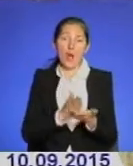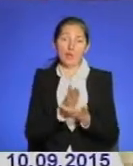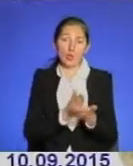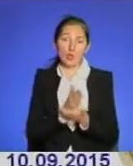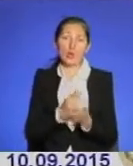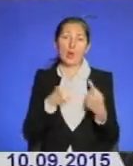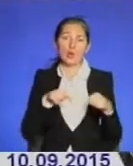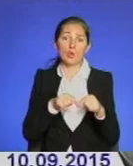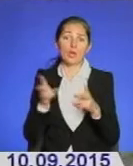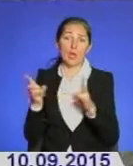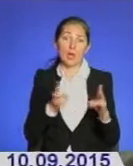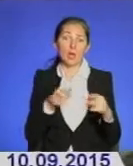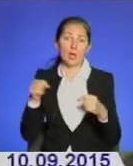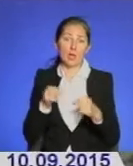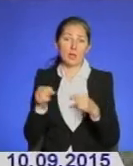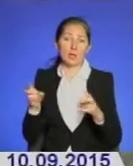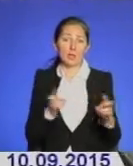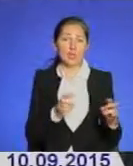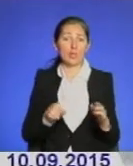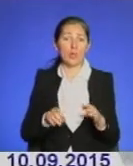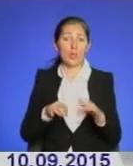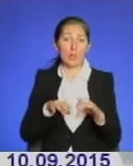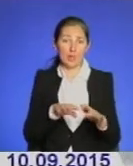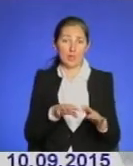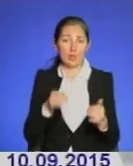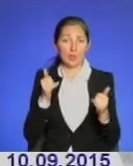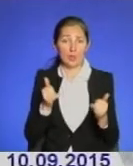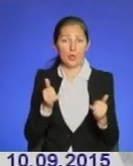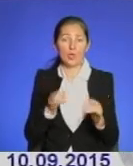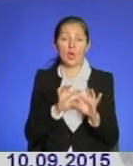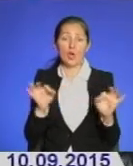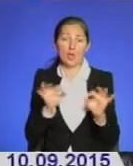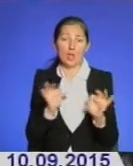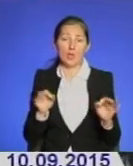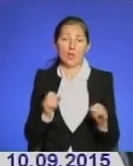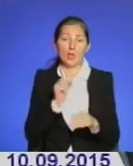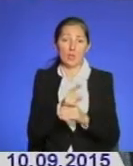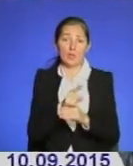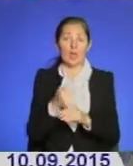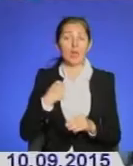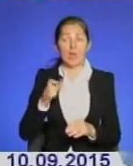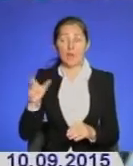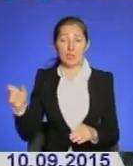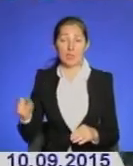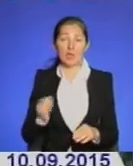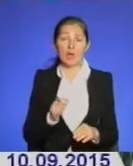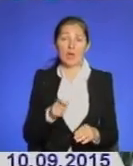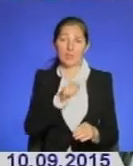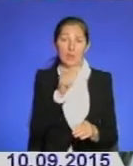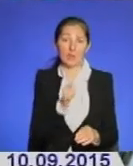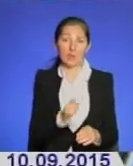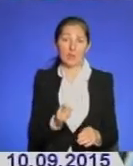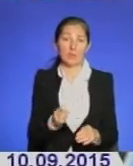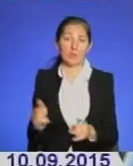військове спорядження та розповідає про завдання нацгвардійців на передовій. Розвантажувальний жилет для зручності